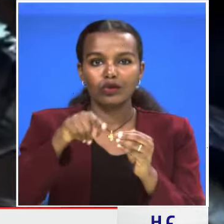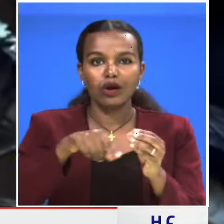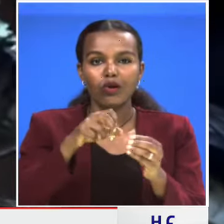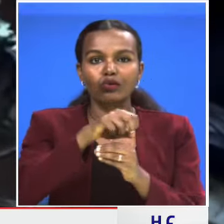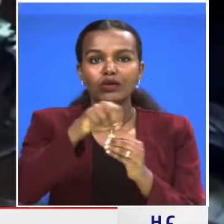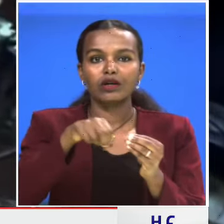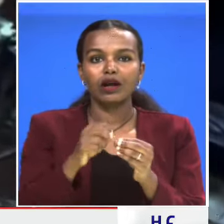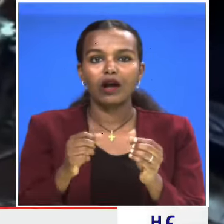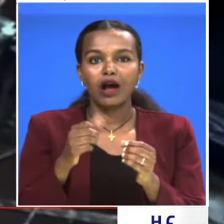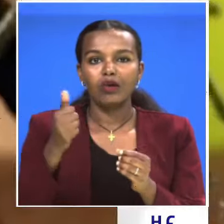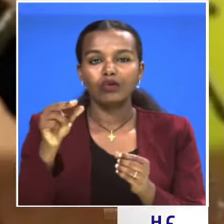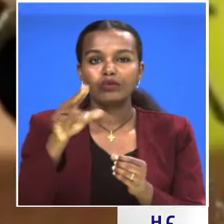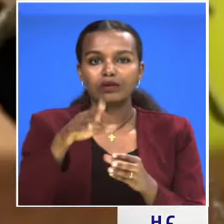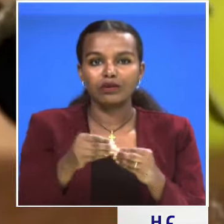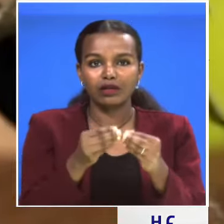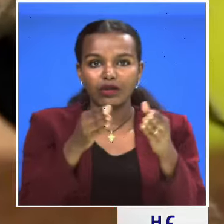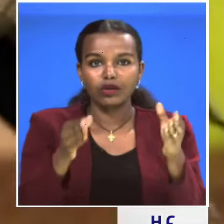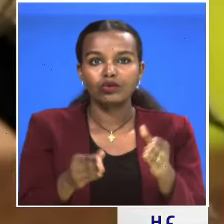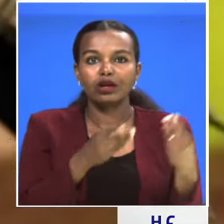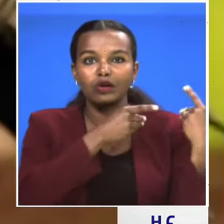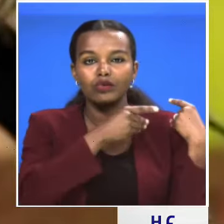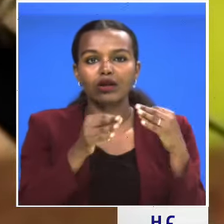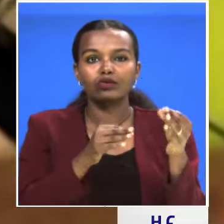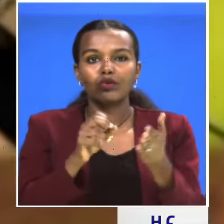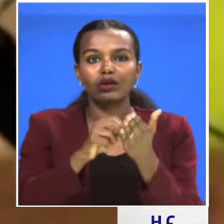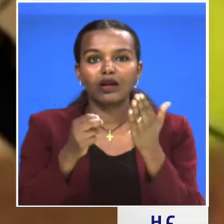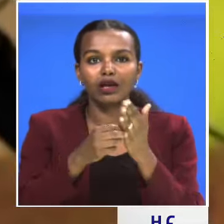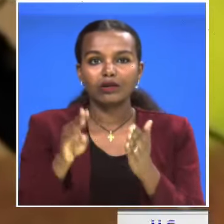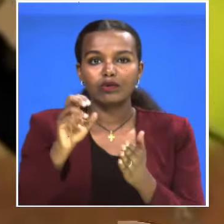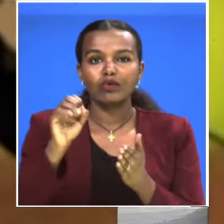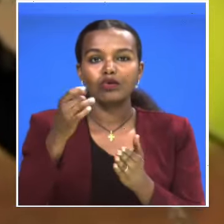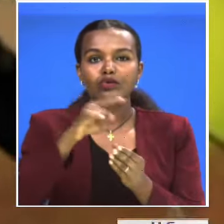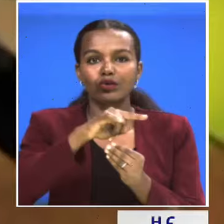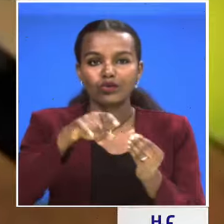አጎበር መሰራጨቱን ዳይሬክተሯ ገልጸዋል። ወልዲያ ከተማና የሰሜን